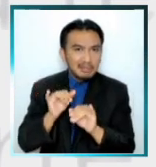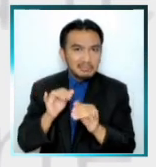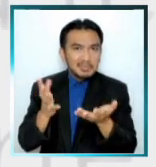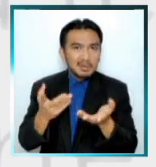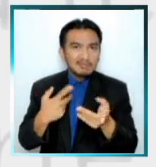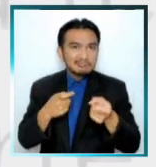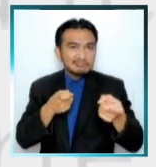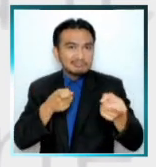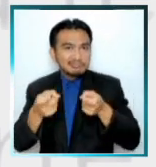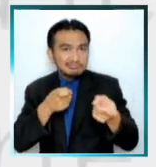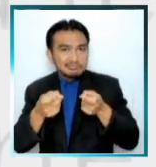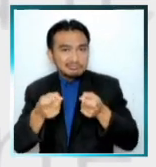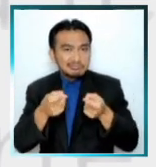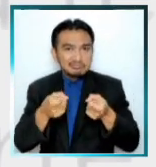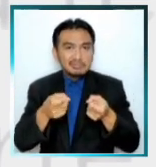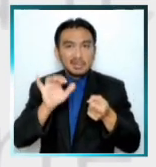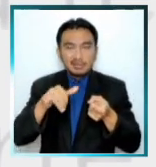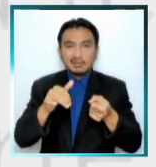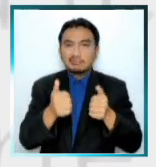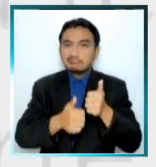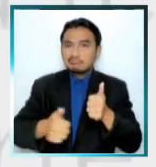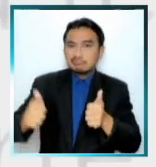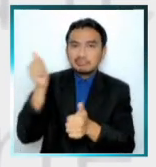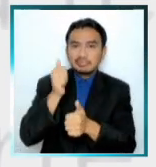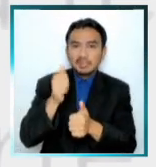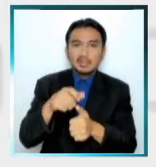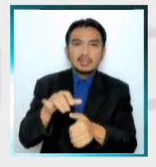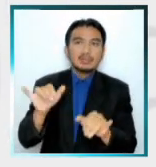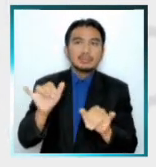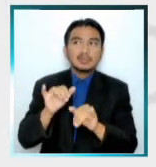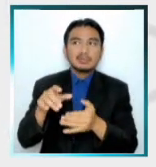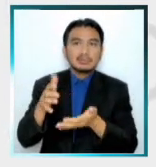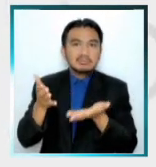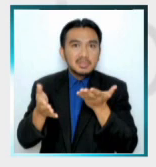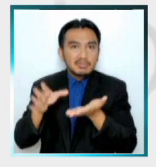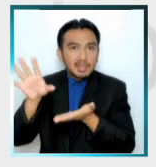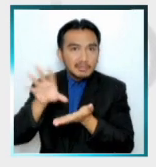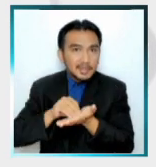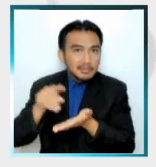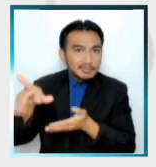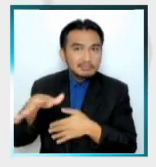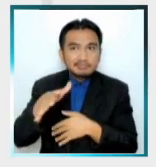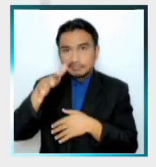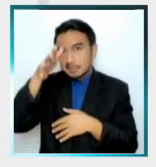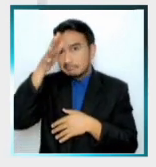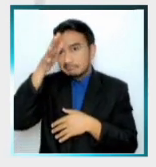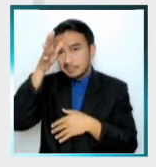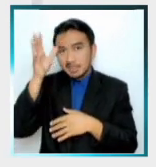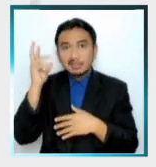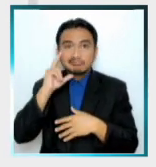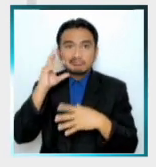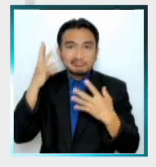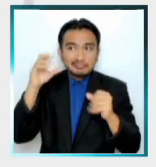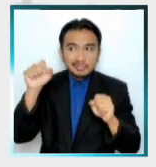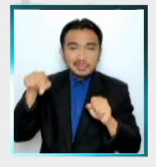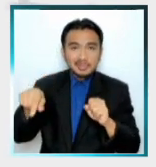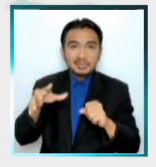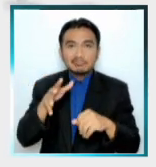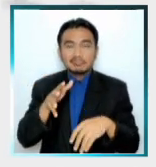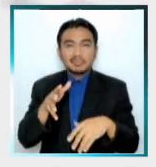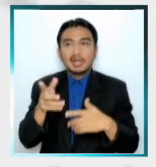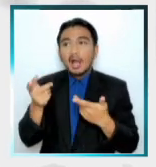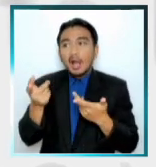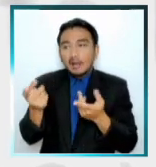at nagpapakita rin daw na hindi siya naiiba sa kanyang ama. Kung legacy o pamana raw ni Duterte ang pag-aarma sa tao at sabihan